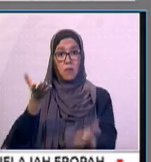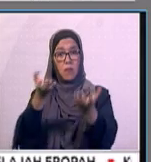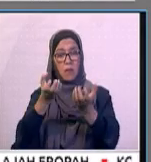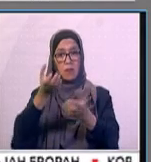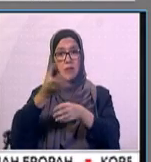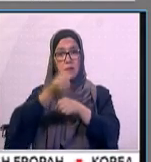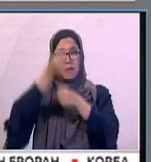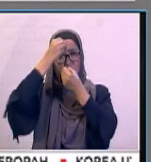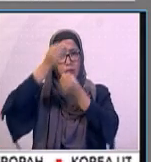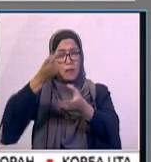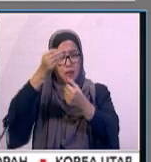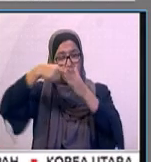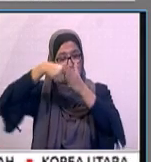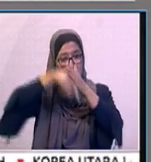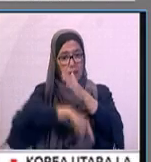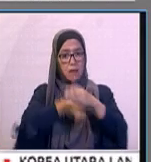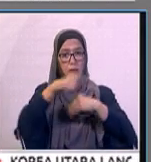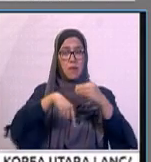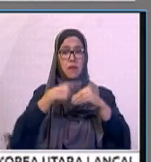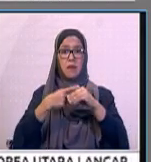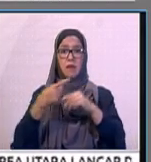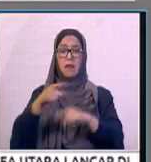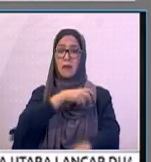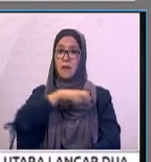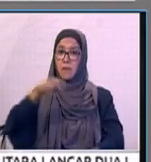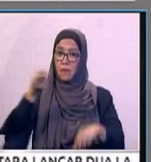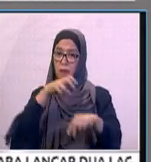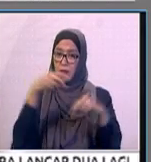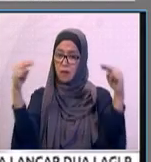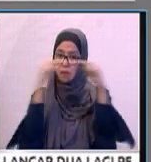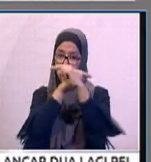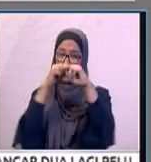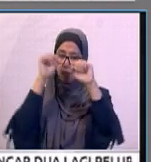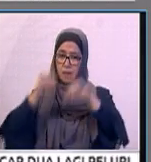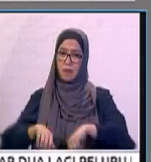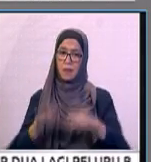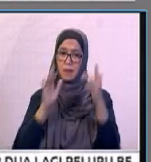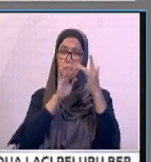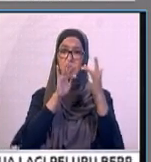lanjut berkenaan trafik semasa Lebuh Raya, boleh menghubungi talian hotline LLM di